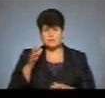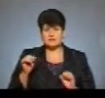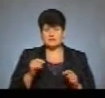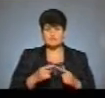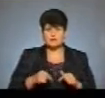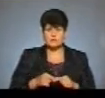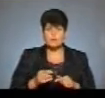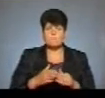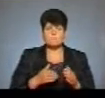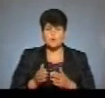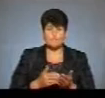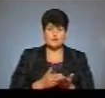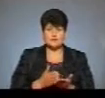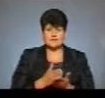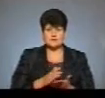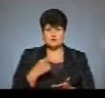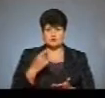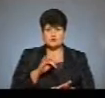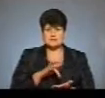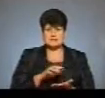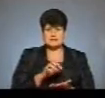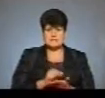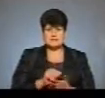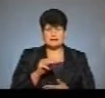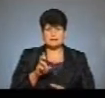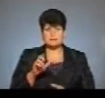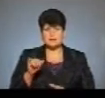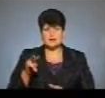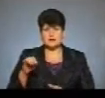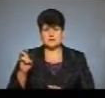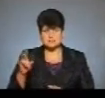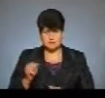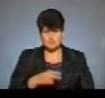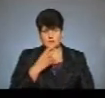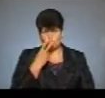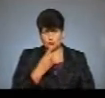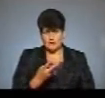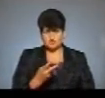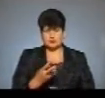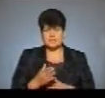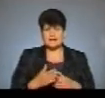організації профорієнтації обласного центру зайнятості Тетяна Білінська. Отже, ми побачили такий